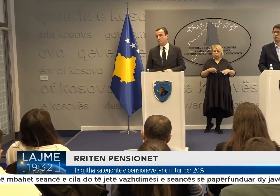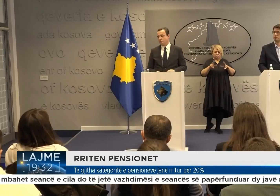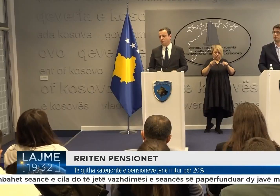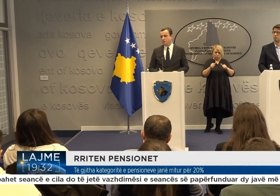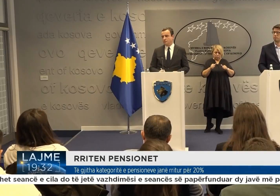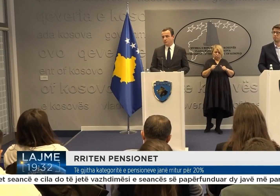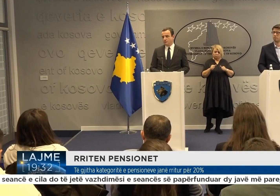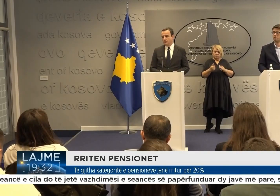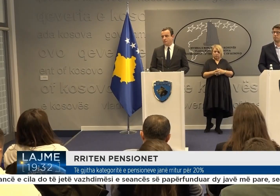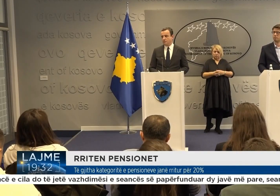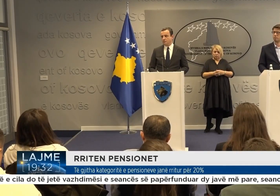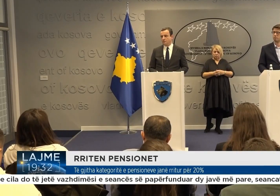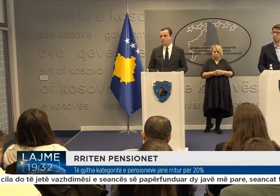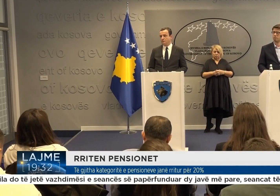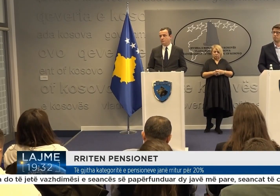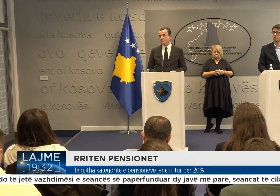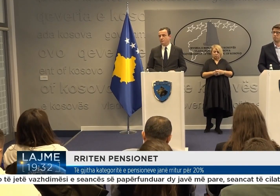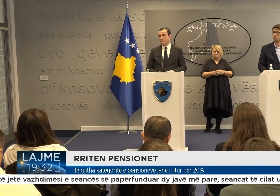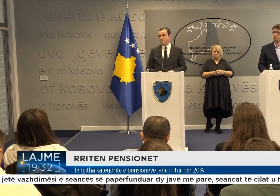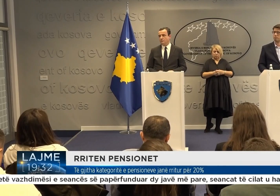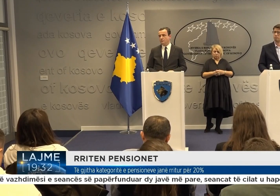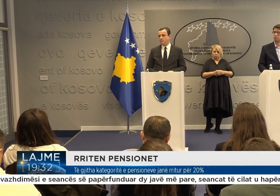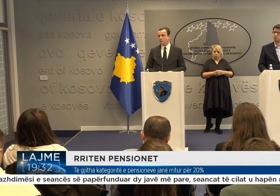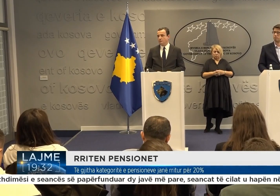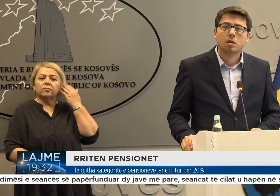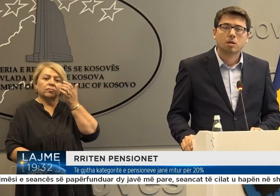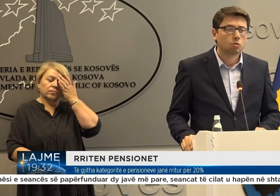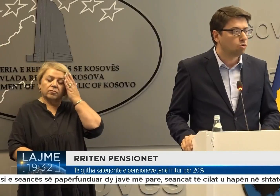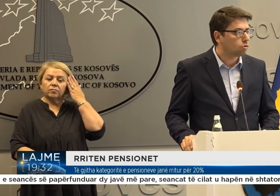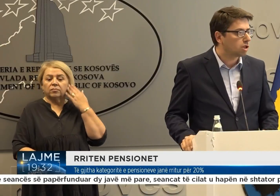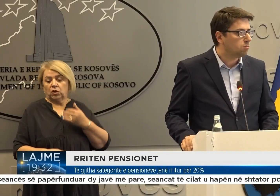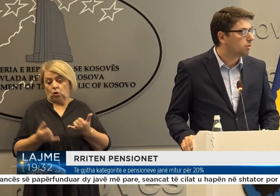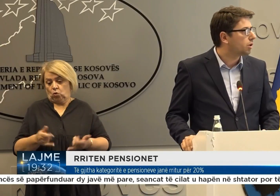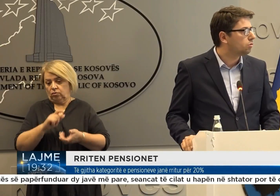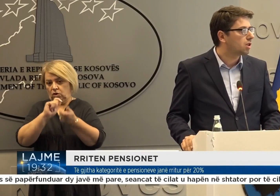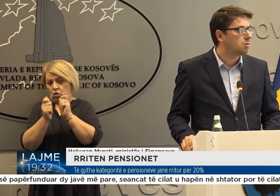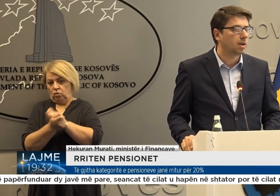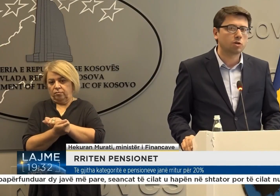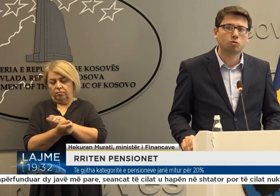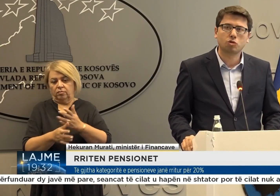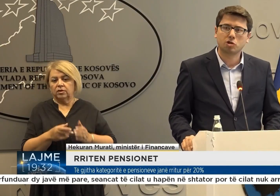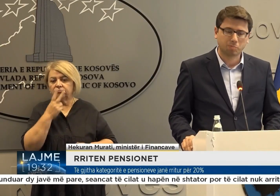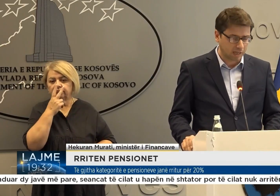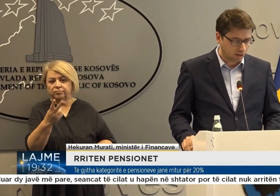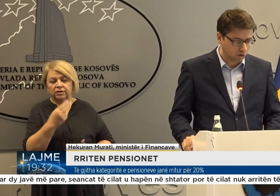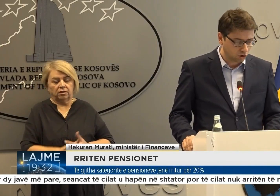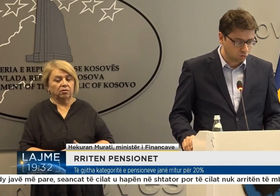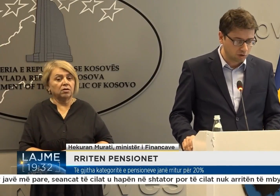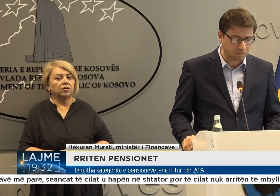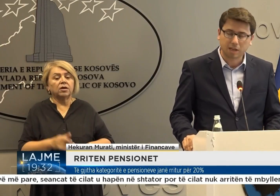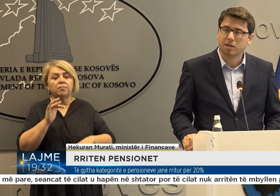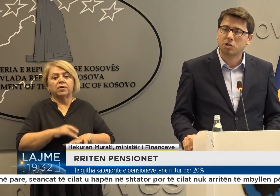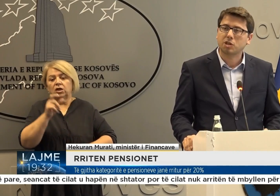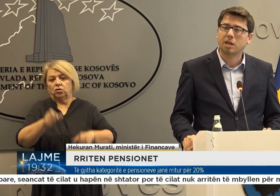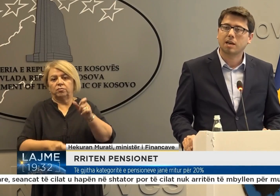në buxhet i kësaj rritjeje do të jetë 100 milion euro shtesë. Ky ndryshim, pra duhet kemi parasysh që prek një